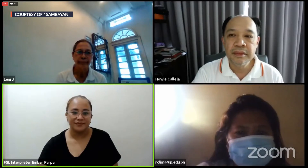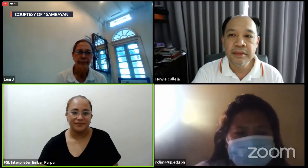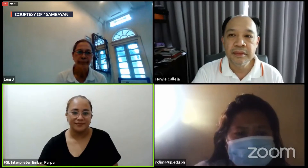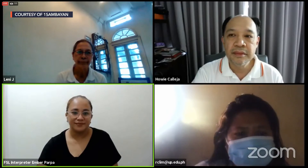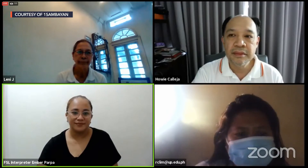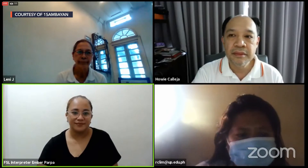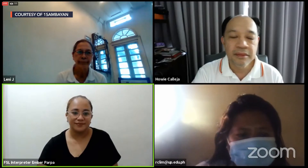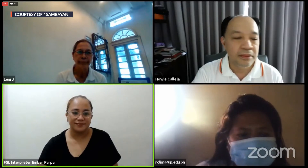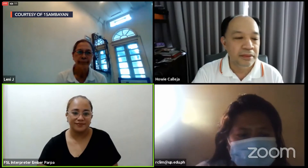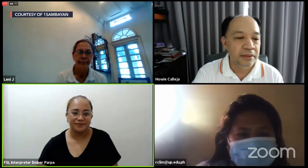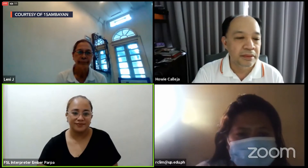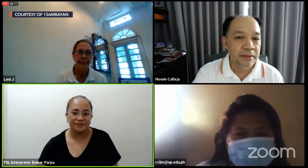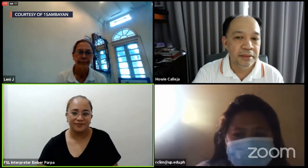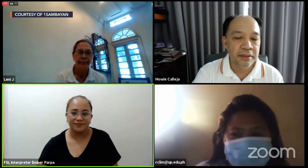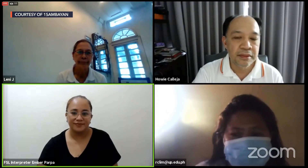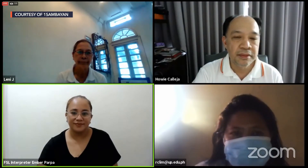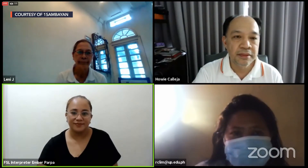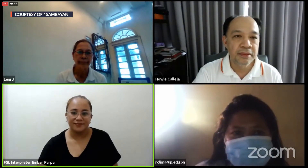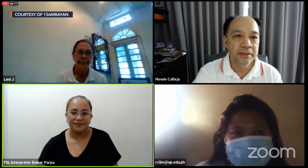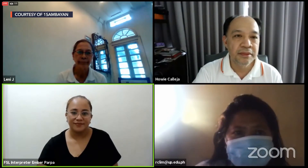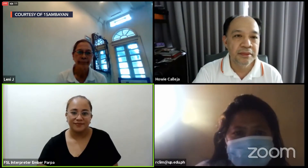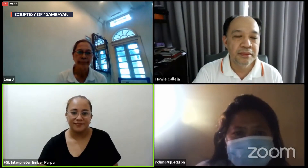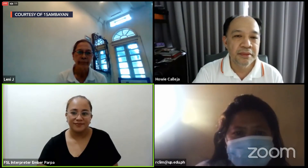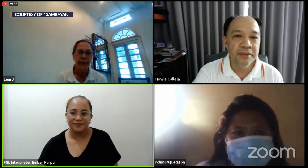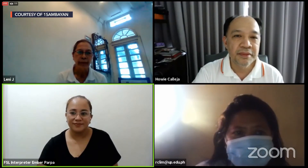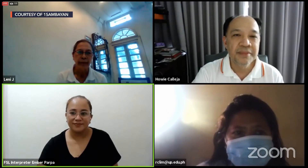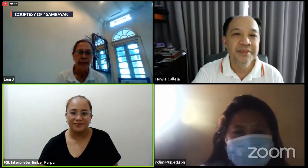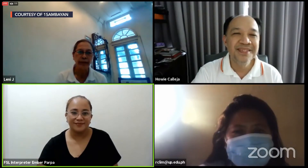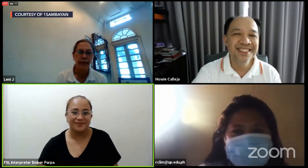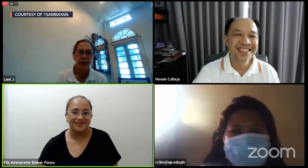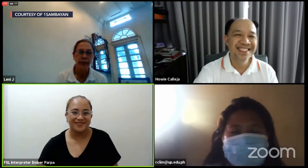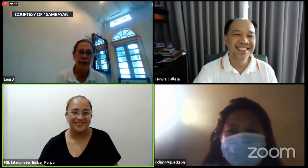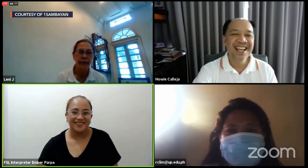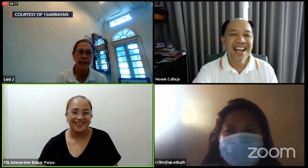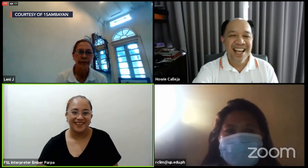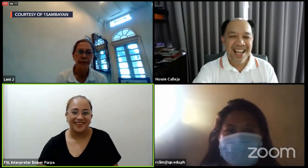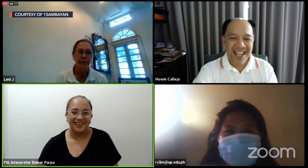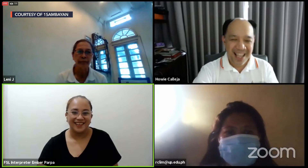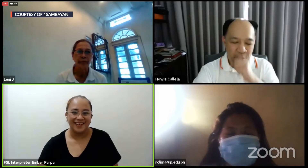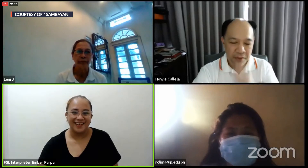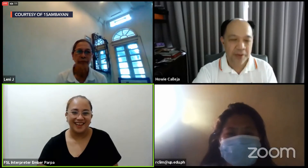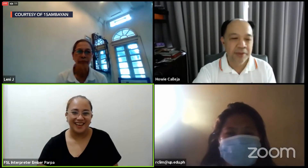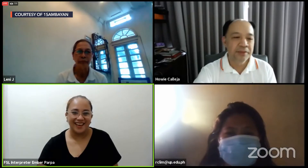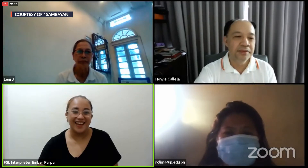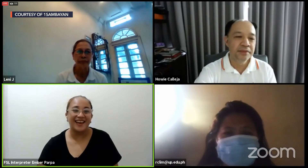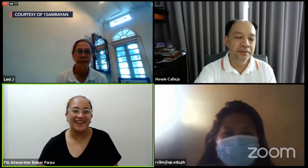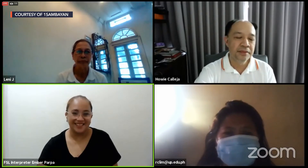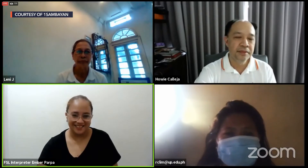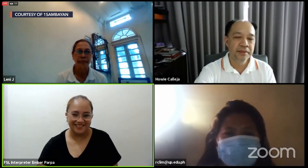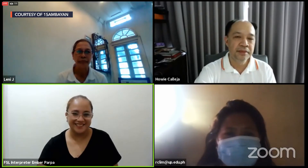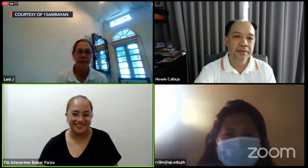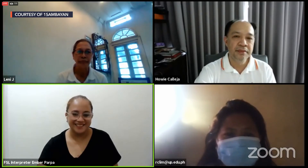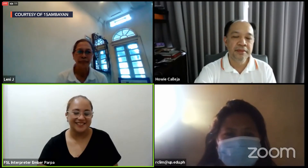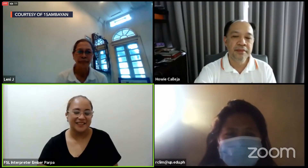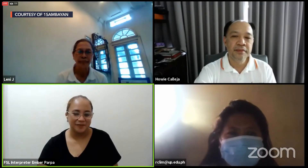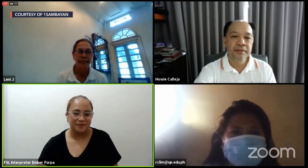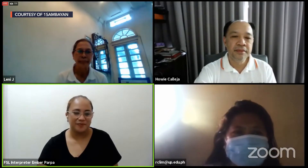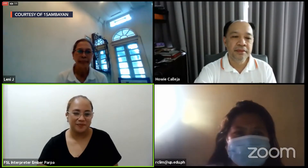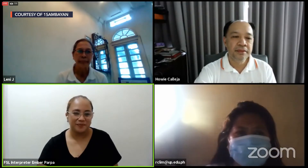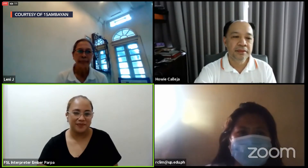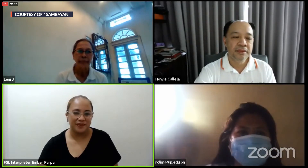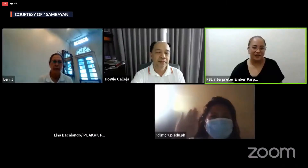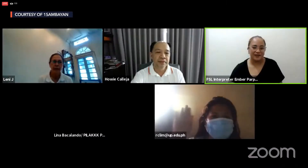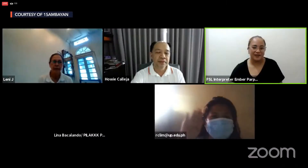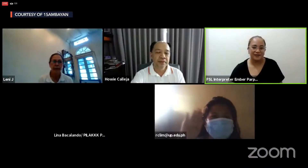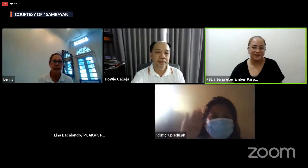Wait. Sinong magko-closing? I mean, nag-closing na si Attorney Howie na ano. And